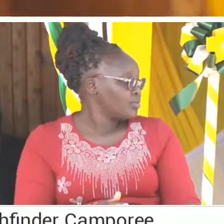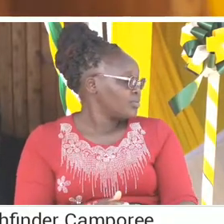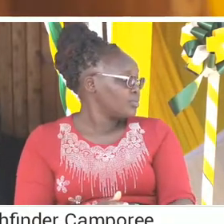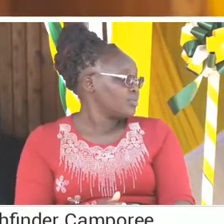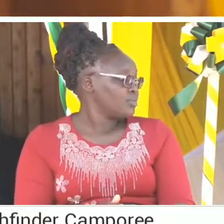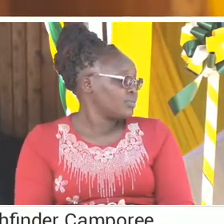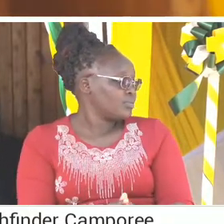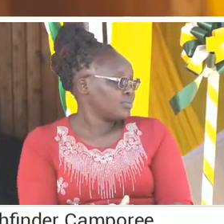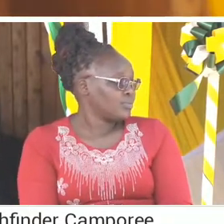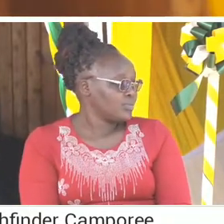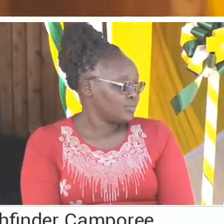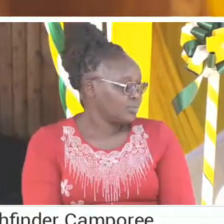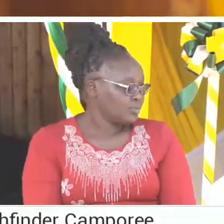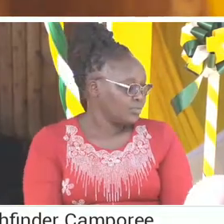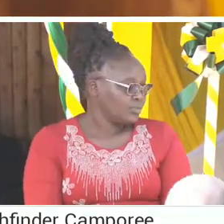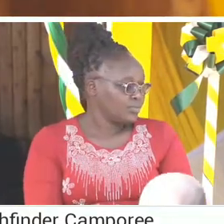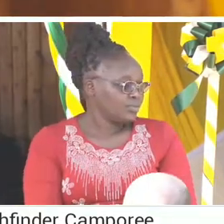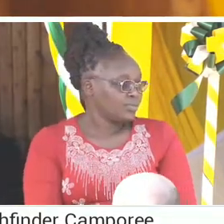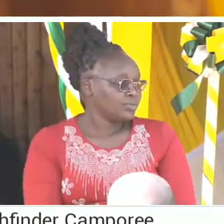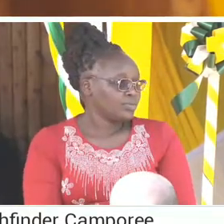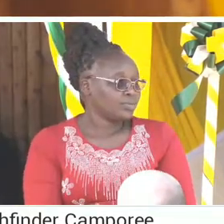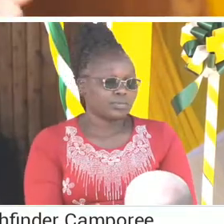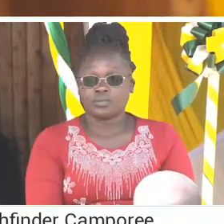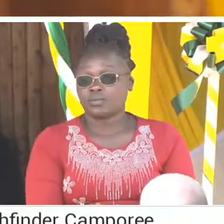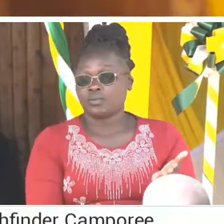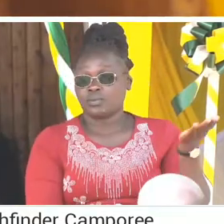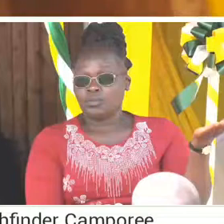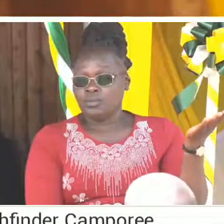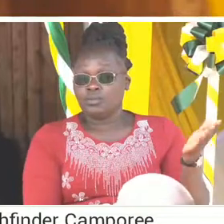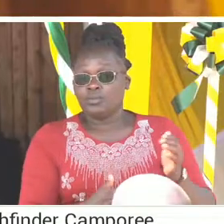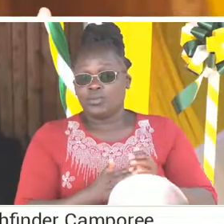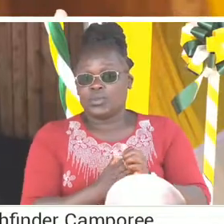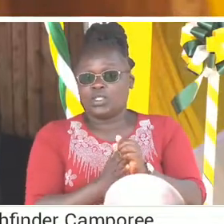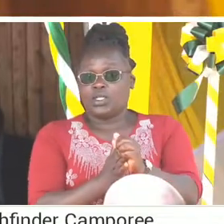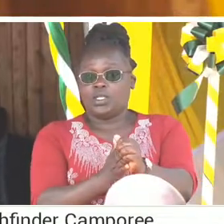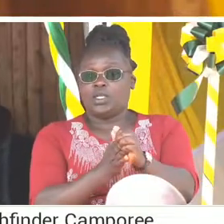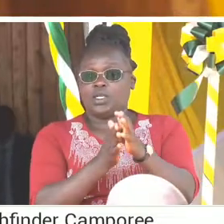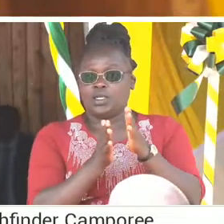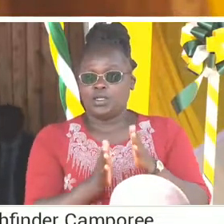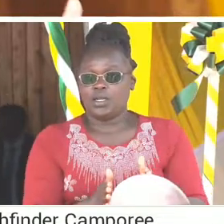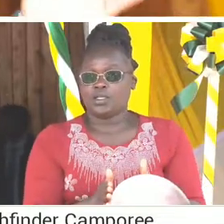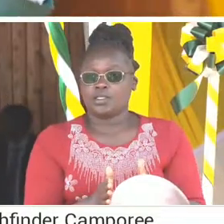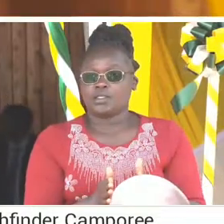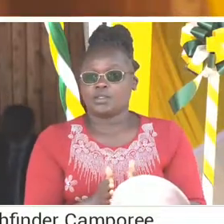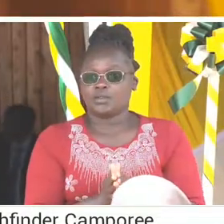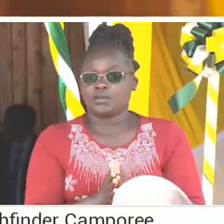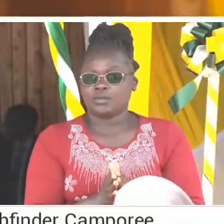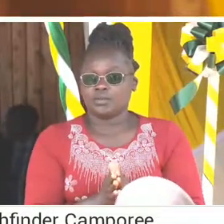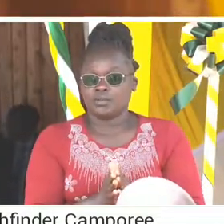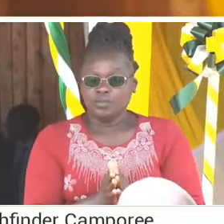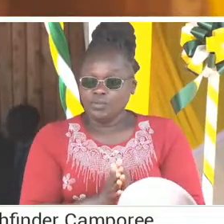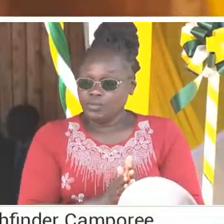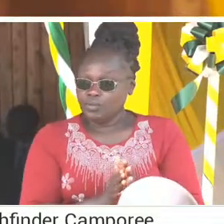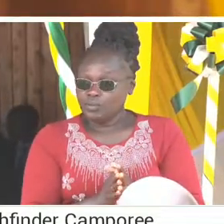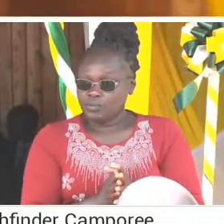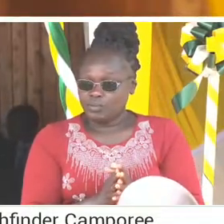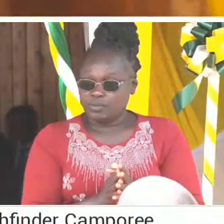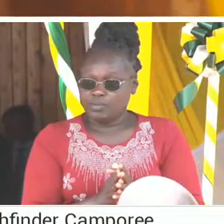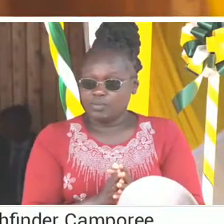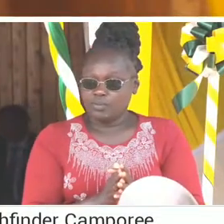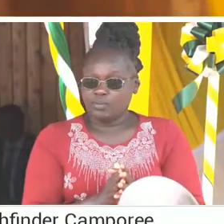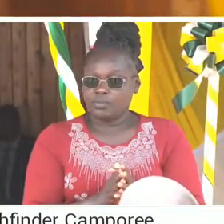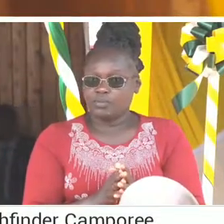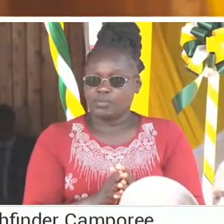Asante sana. Hao ni viongozi executive pamoja na steering